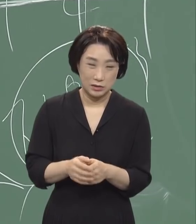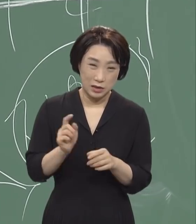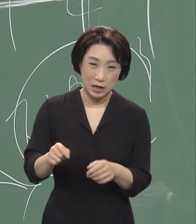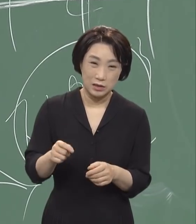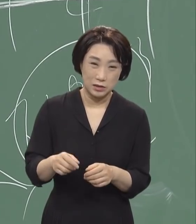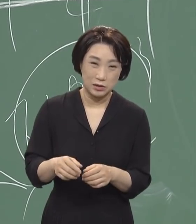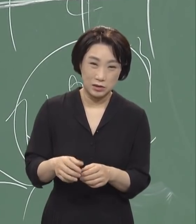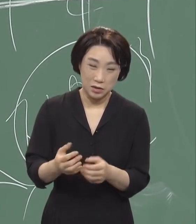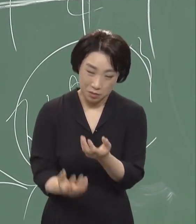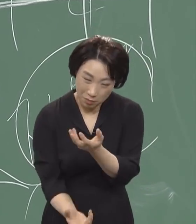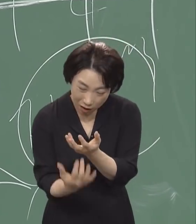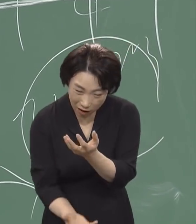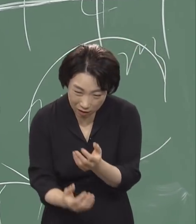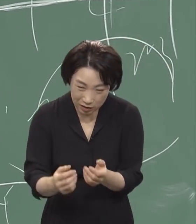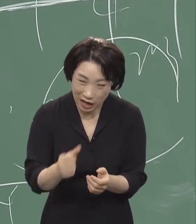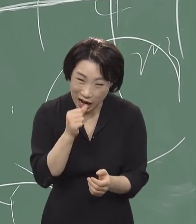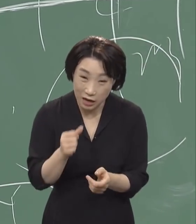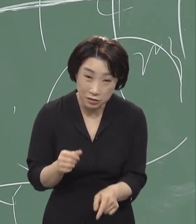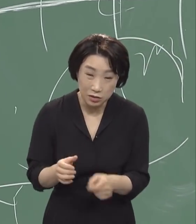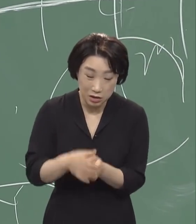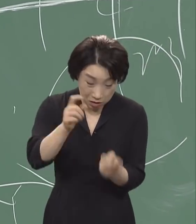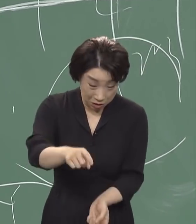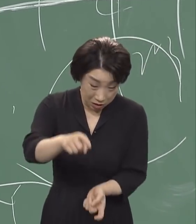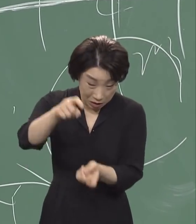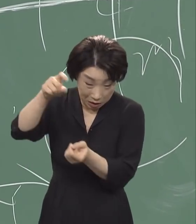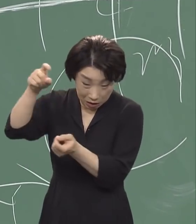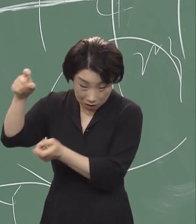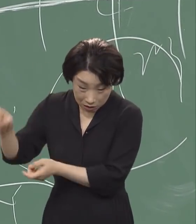쫙 드는데 이렇게